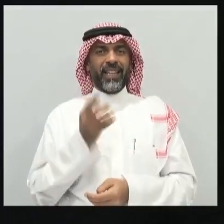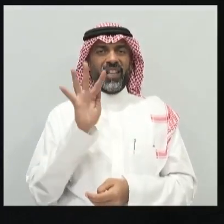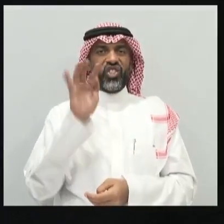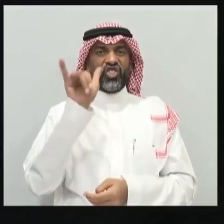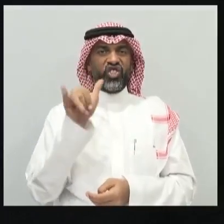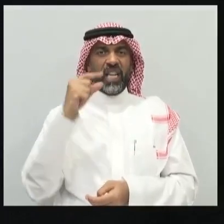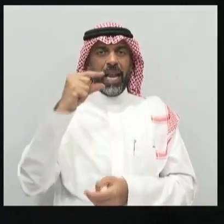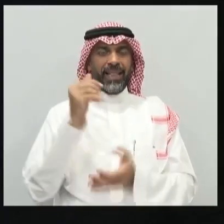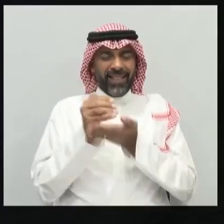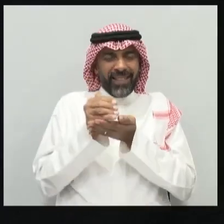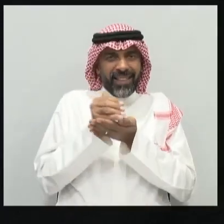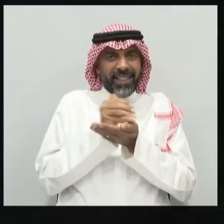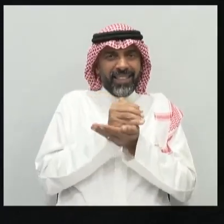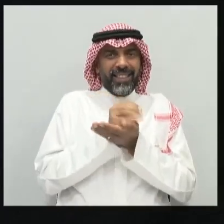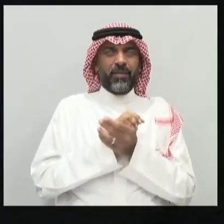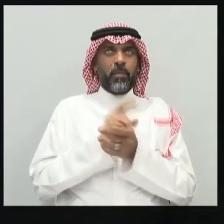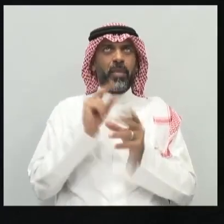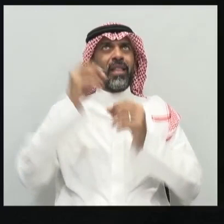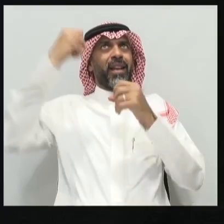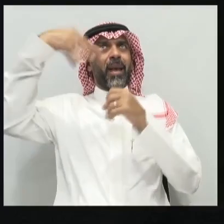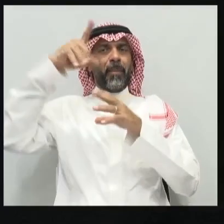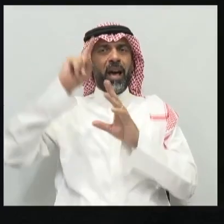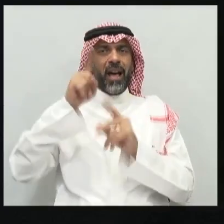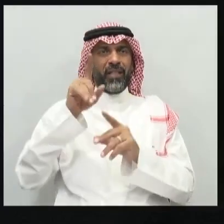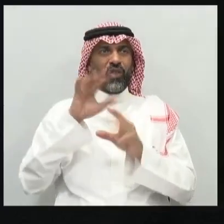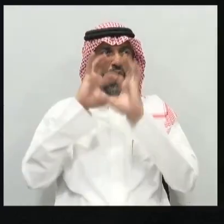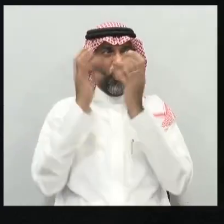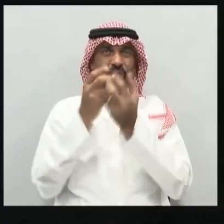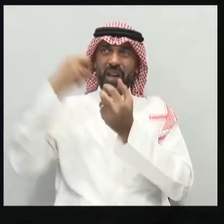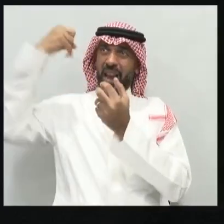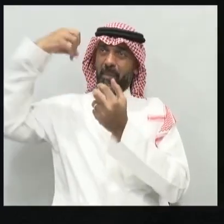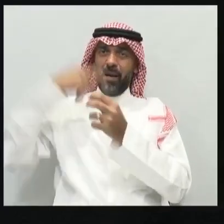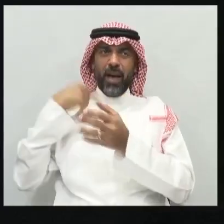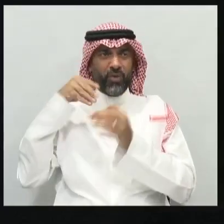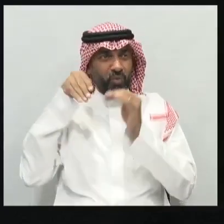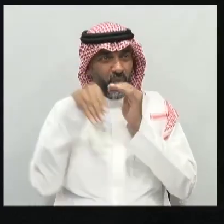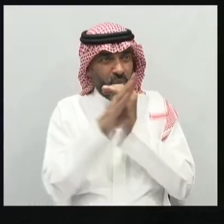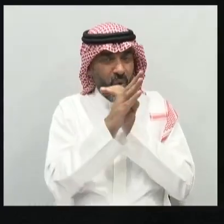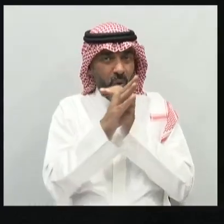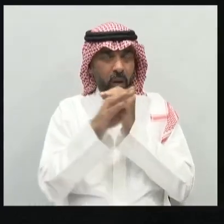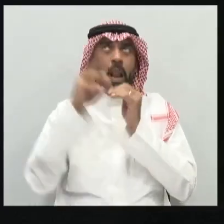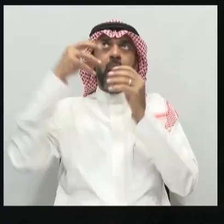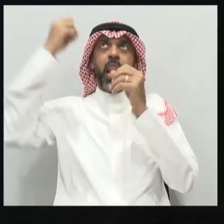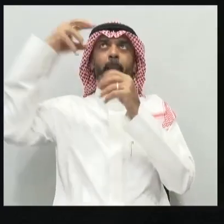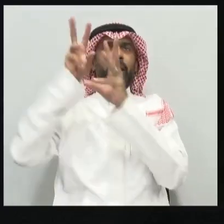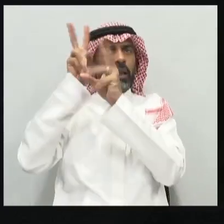الكهرباء اذا طلعنا من الغرفه ش نسوي فيها ممتازين نطفي النور ليش نطفي